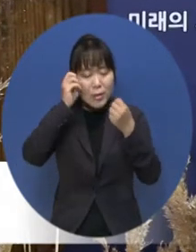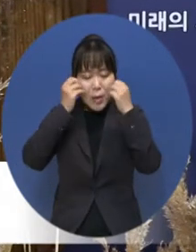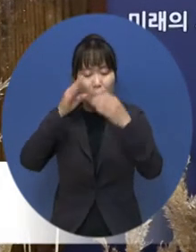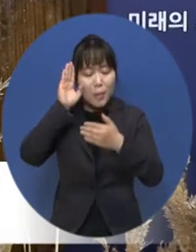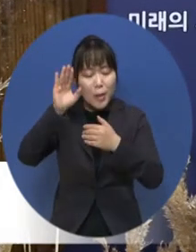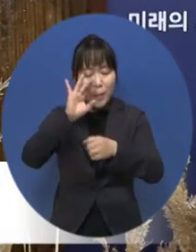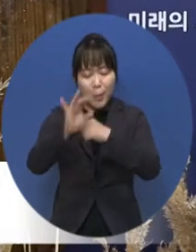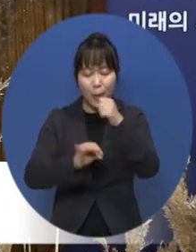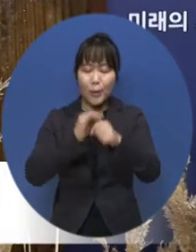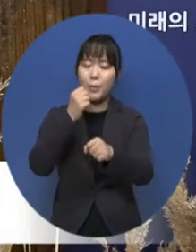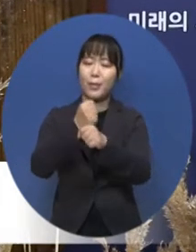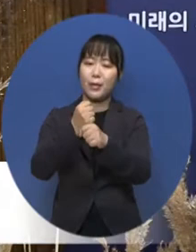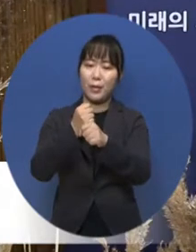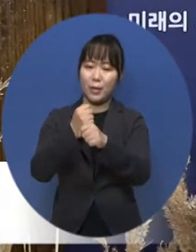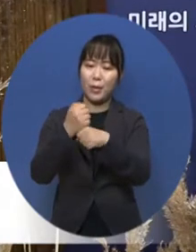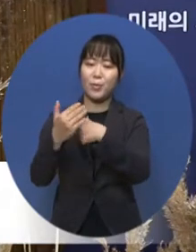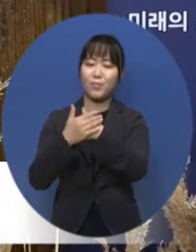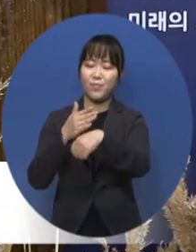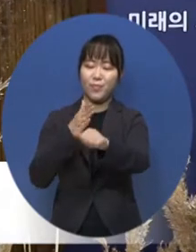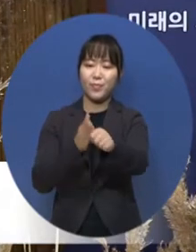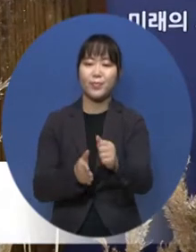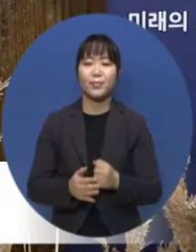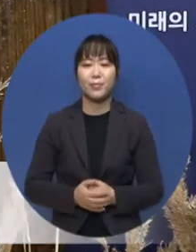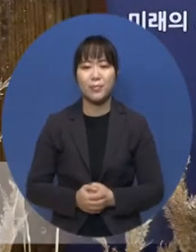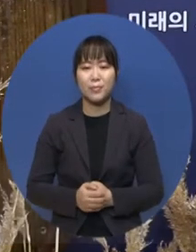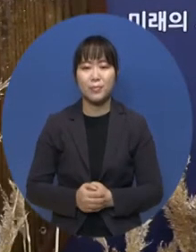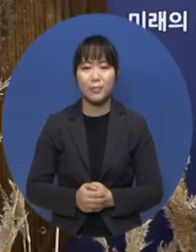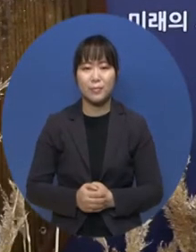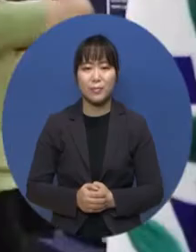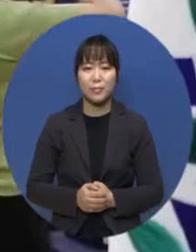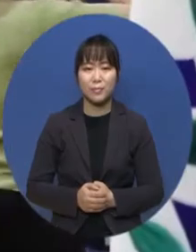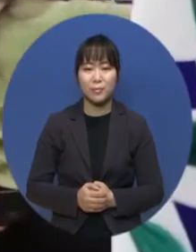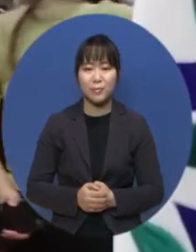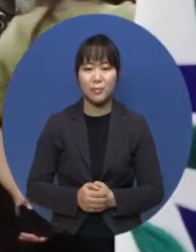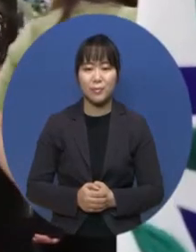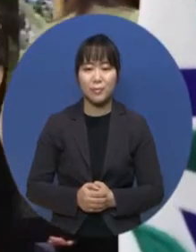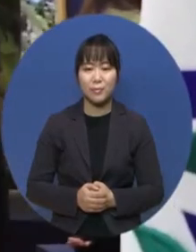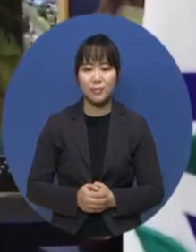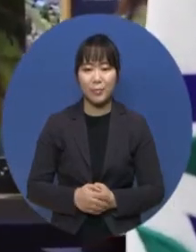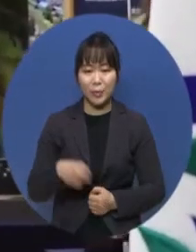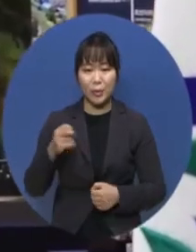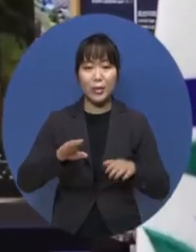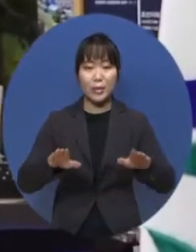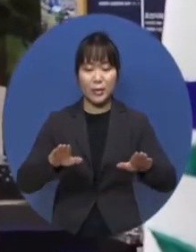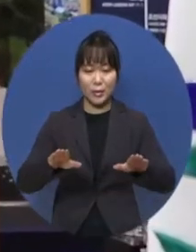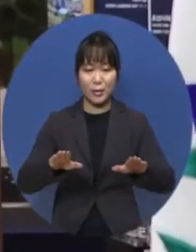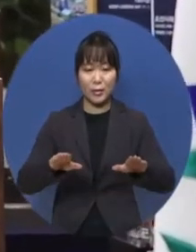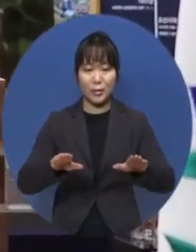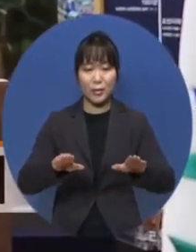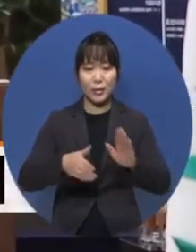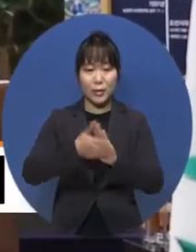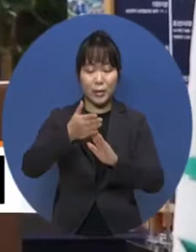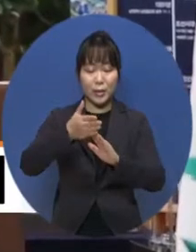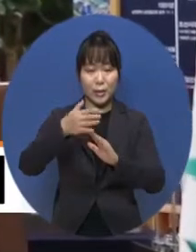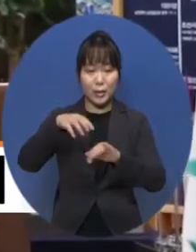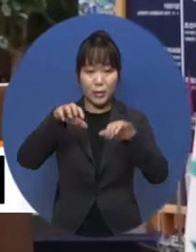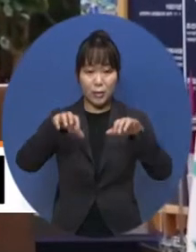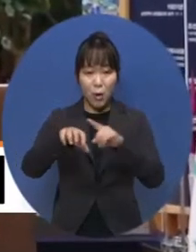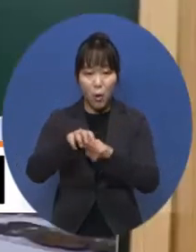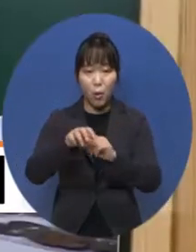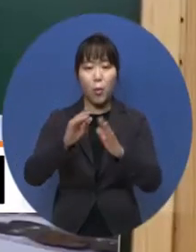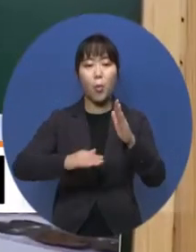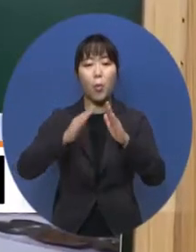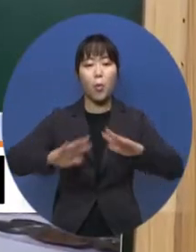100년을 만들어가는데 함께해 주셨으면 좋겠습니다. 또 현 순천시청 산하